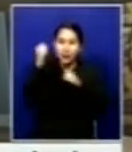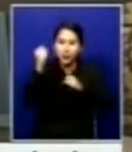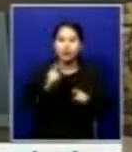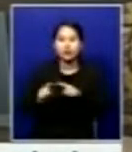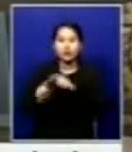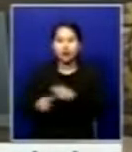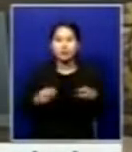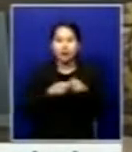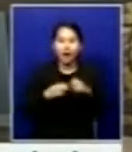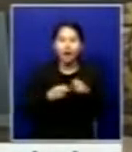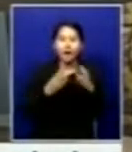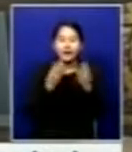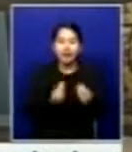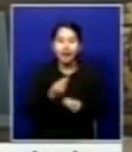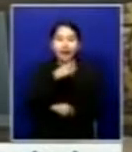แล้ง